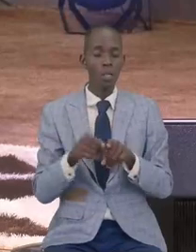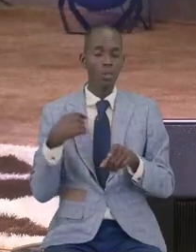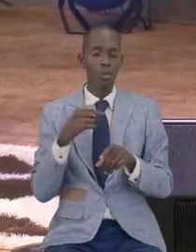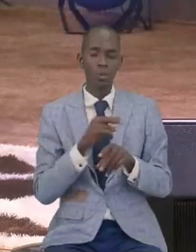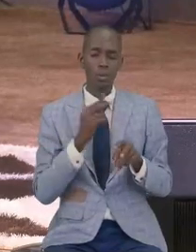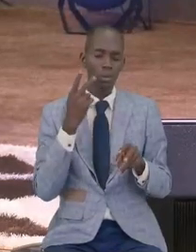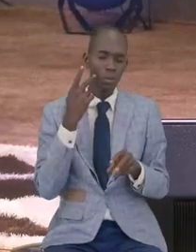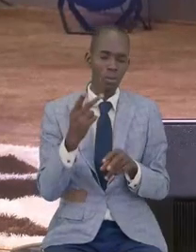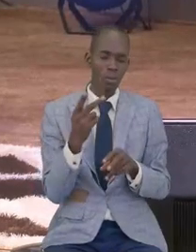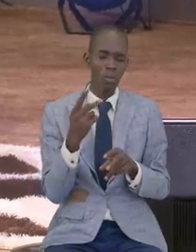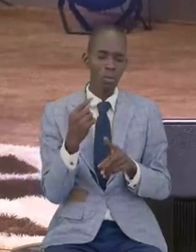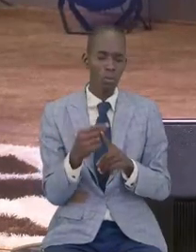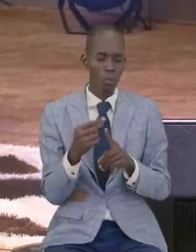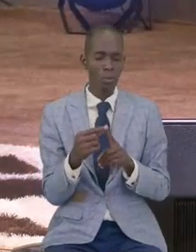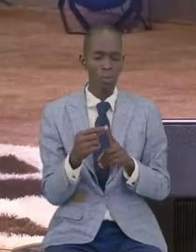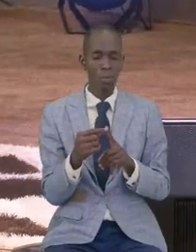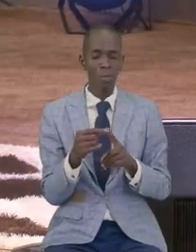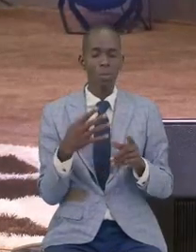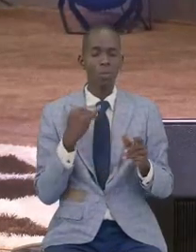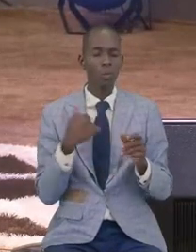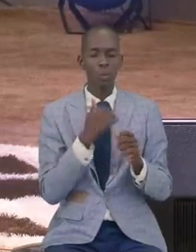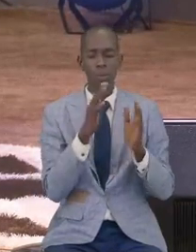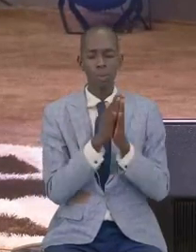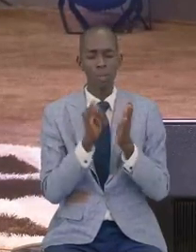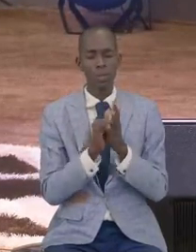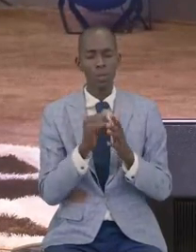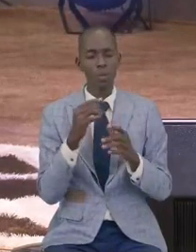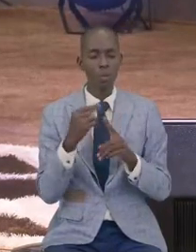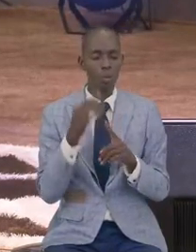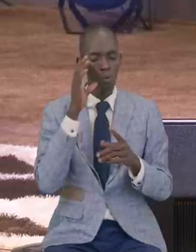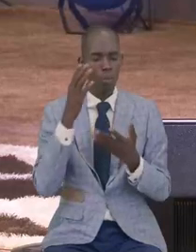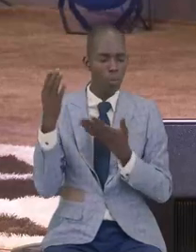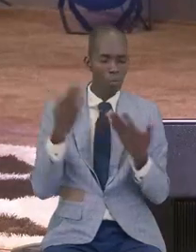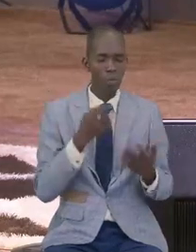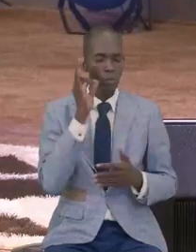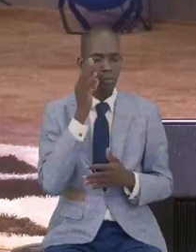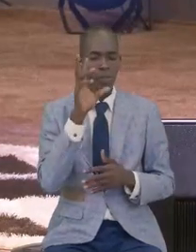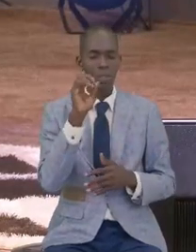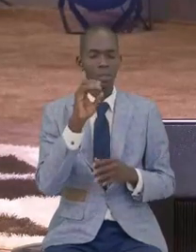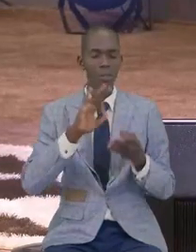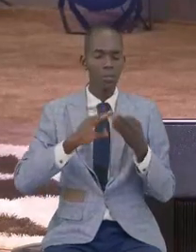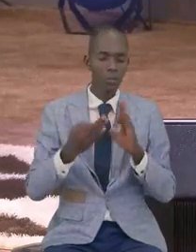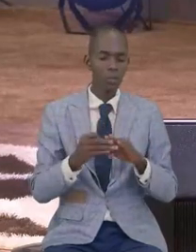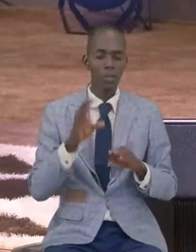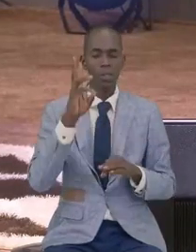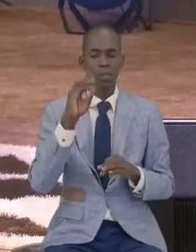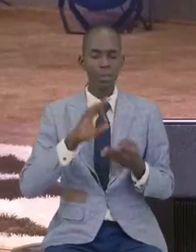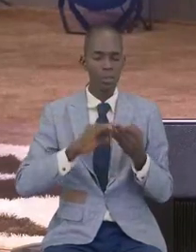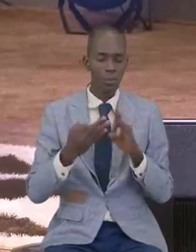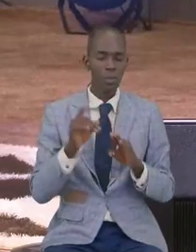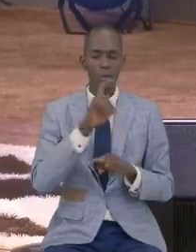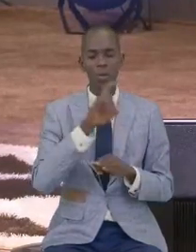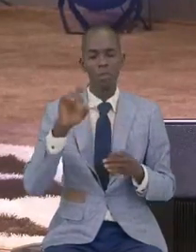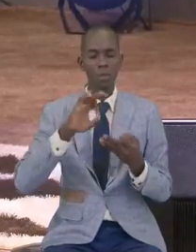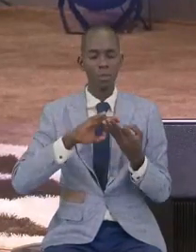la parole sera semée dans chaque cœur, je prie que cela porte du fruit à la trentaine et